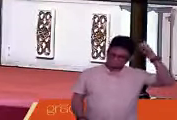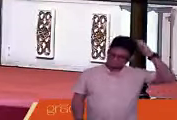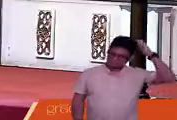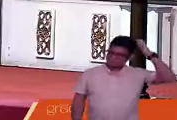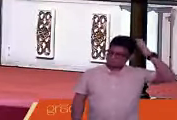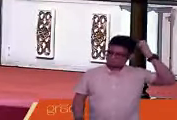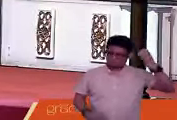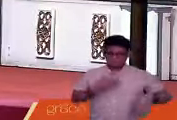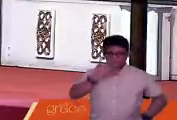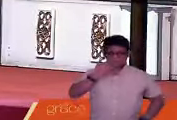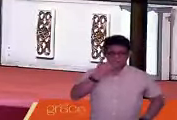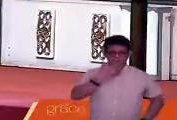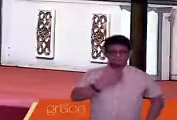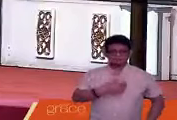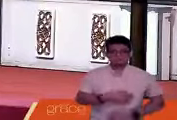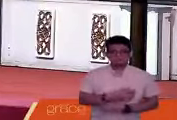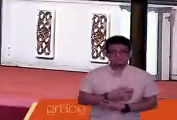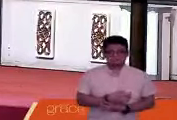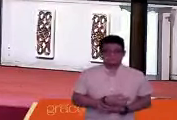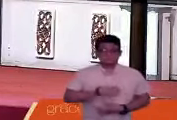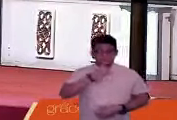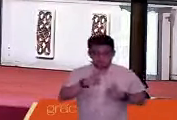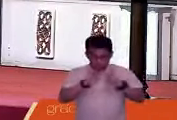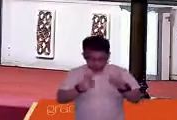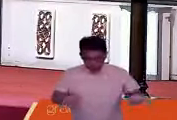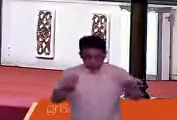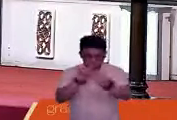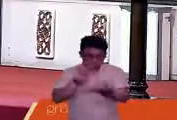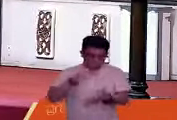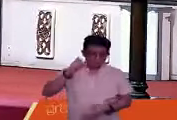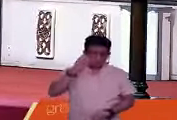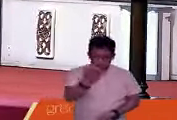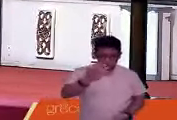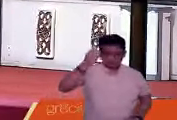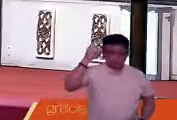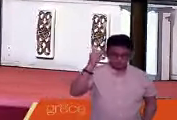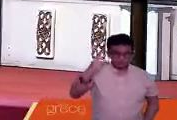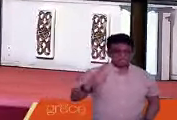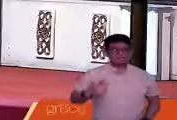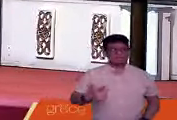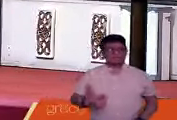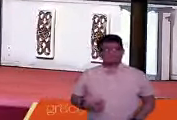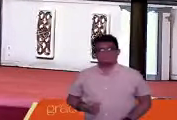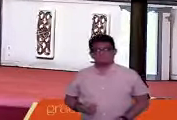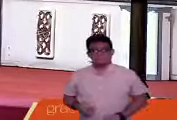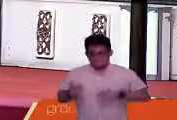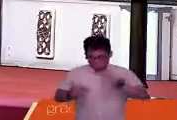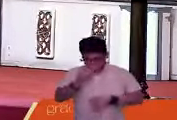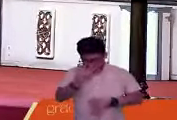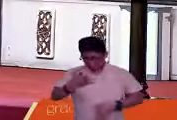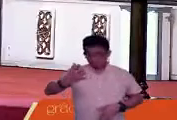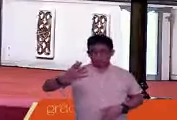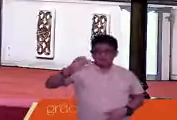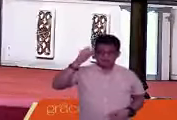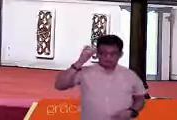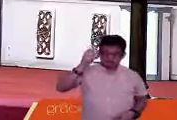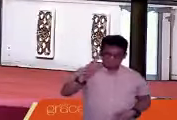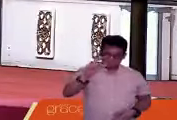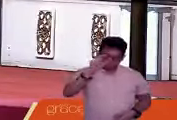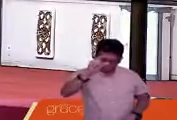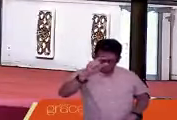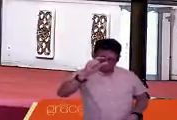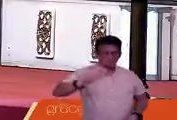Aron, pagtuman nimo, sakto ang imong pagtuman. Ha? If you understand little, you will receive